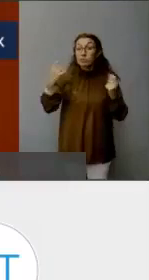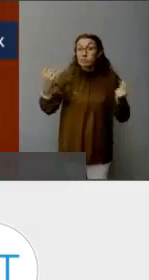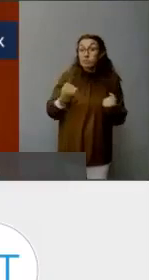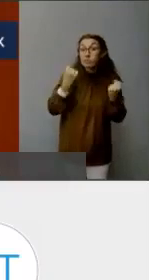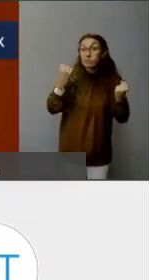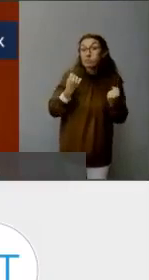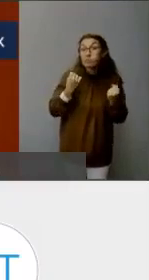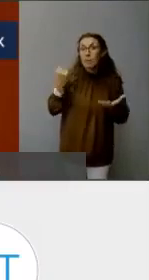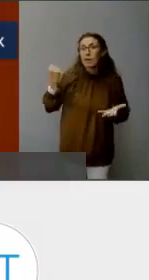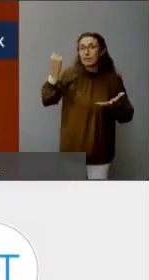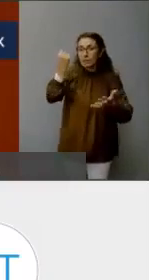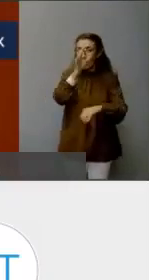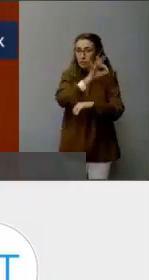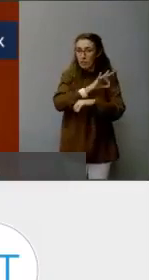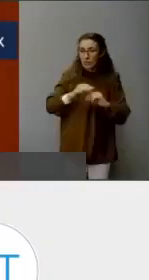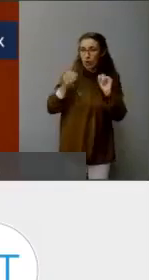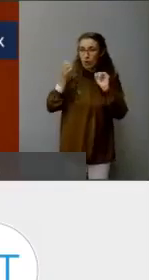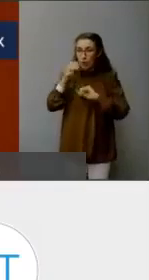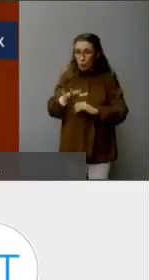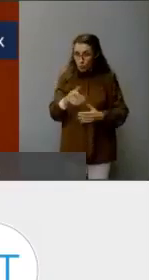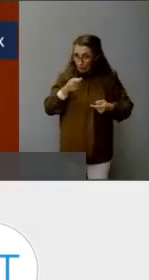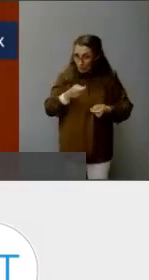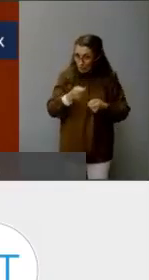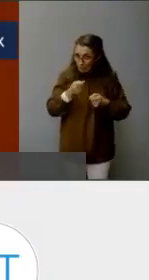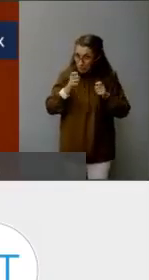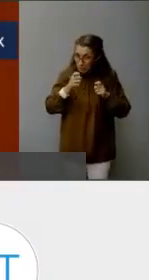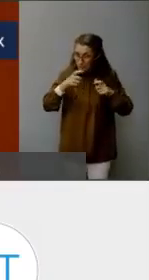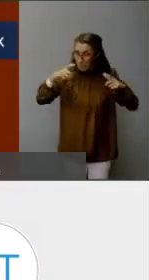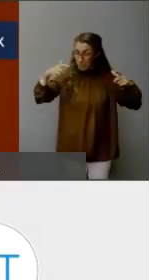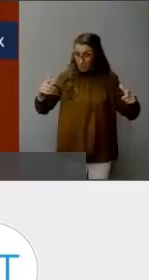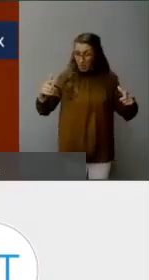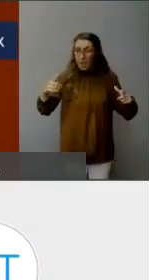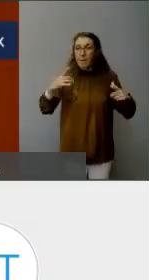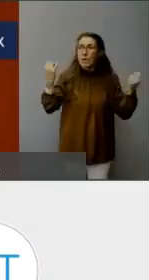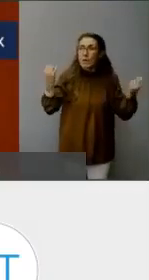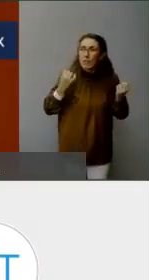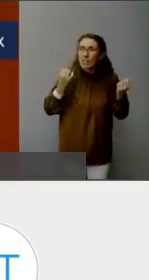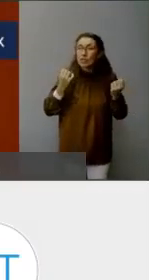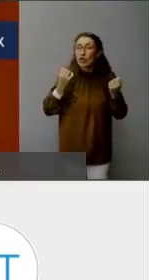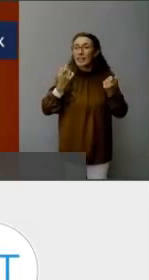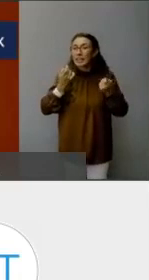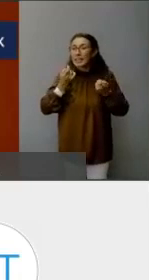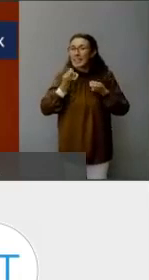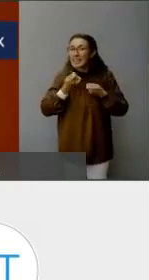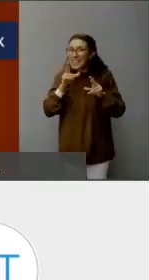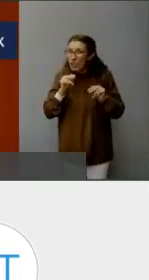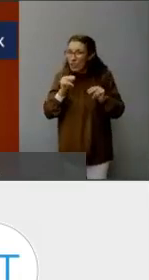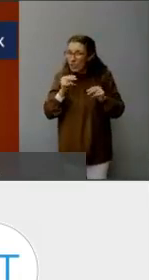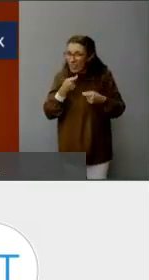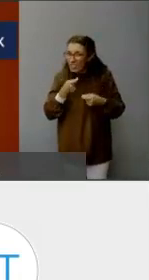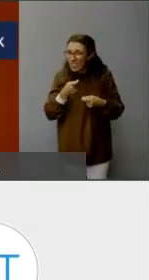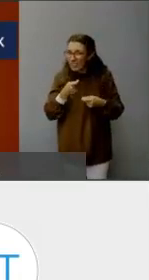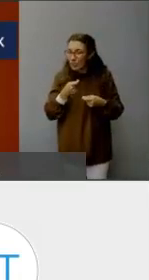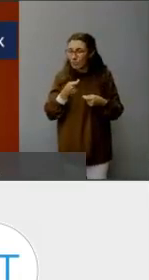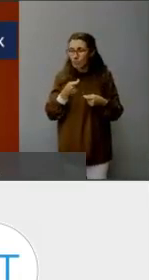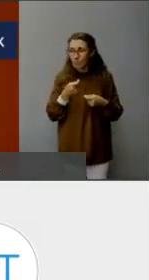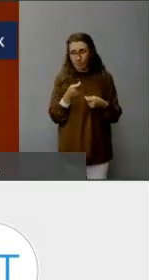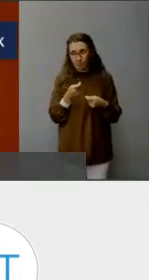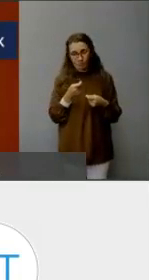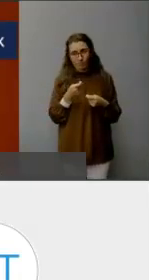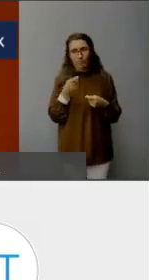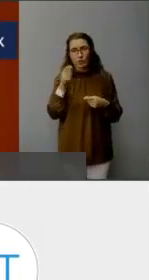patrimonio architettonico e culturale cioè promuovendo e innovando il patrimonio architettonico e culturale di chi sa chiedendo di